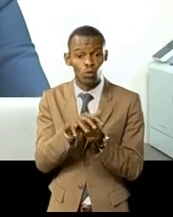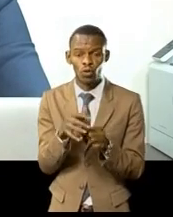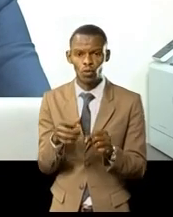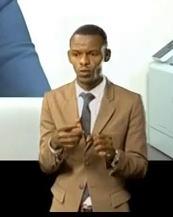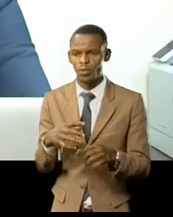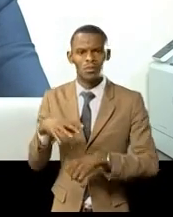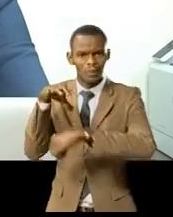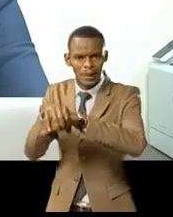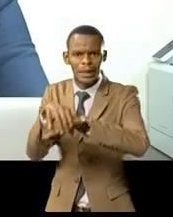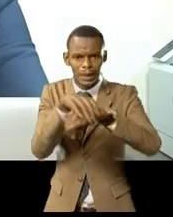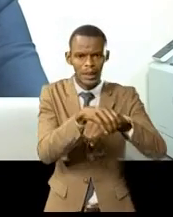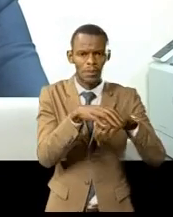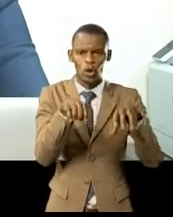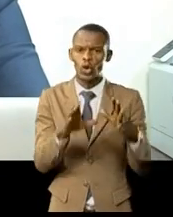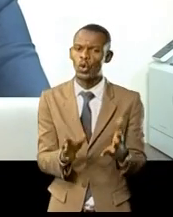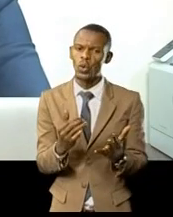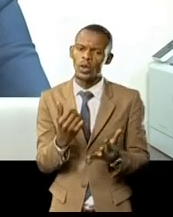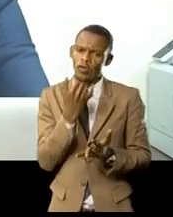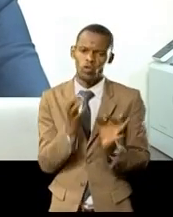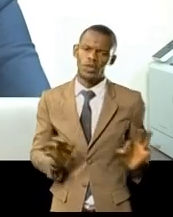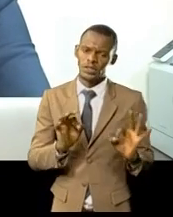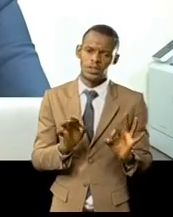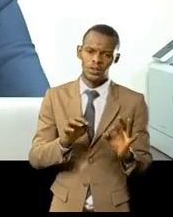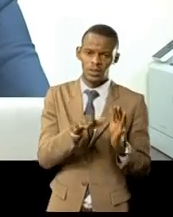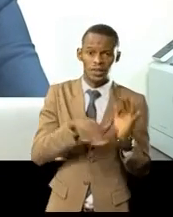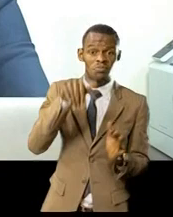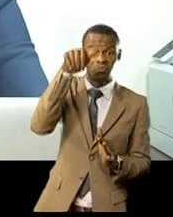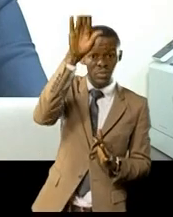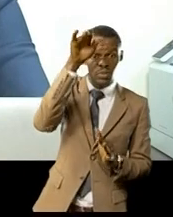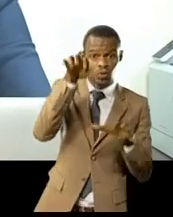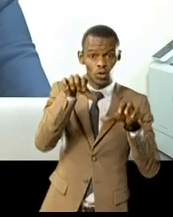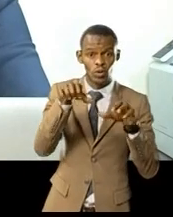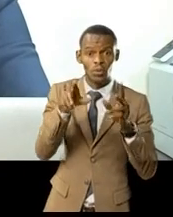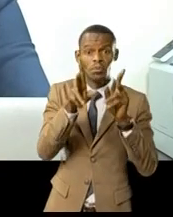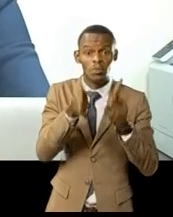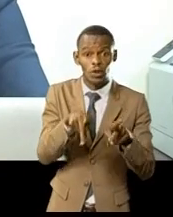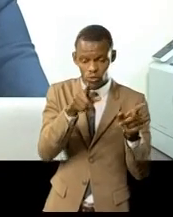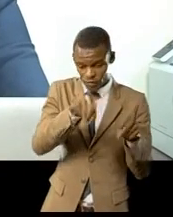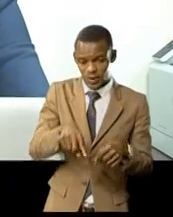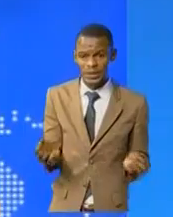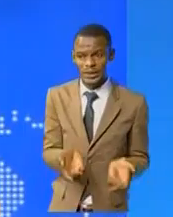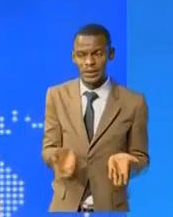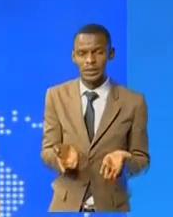exploitation illicite et honteuse des ressources naturelles en RDC.